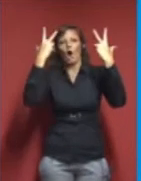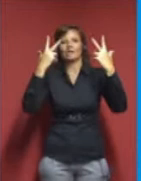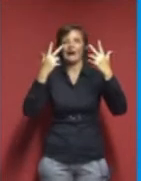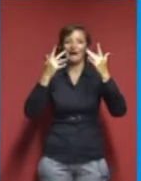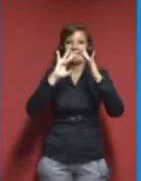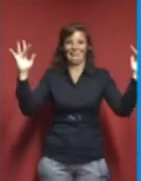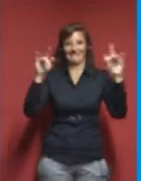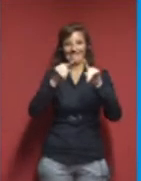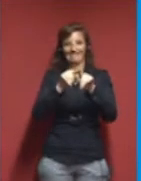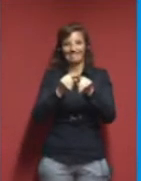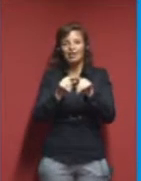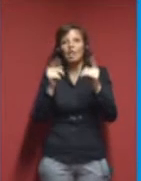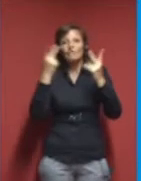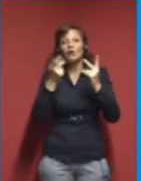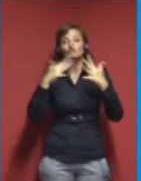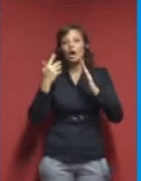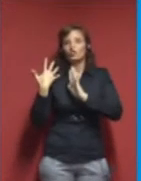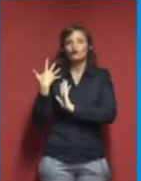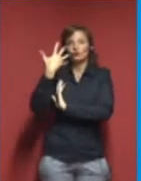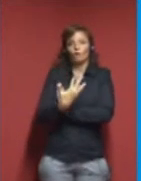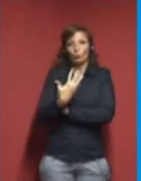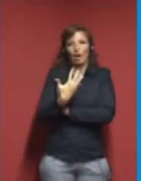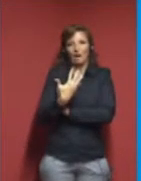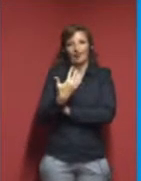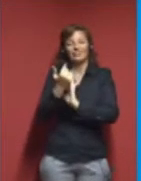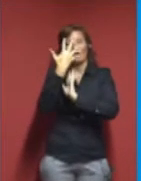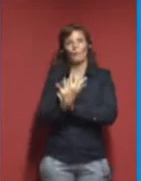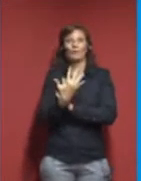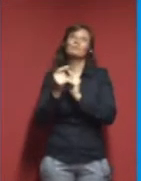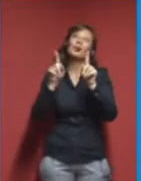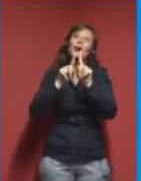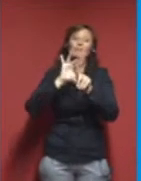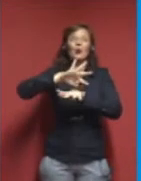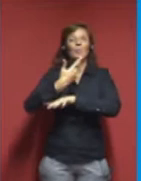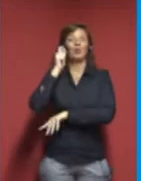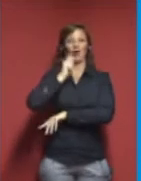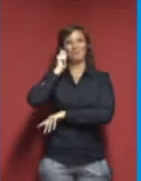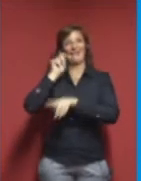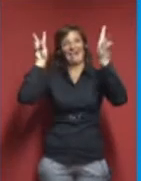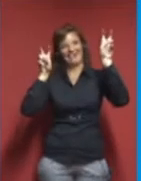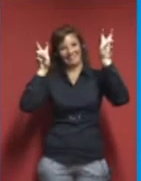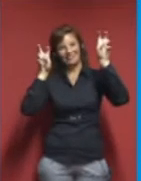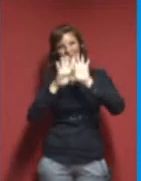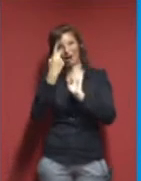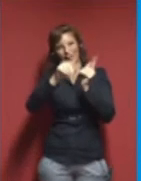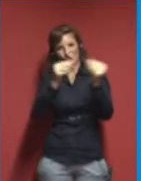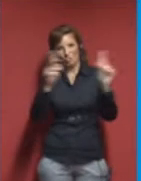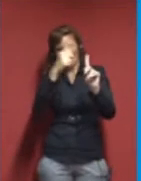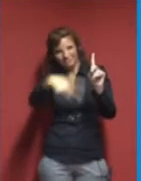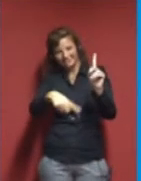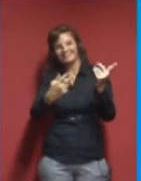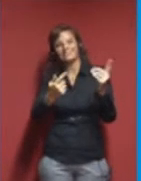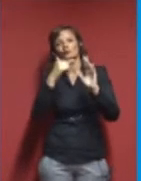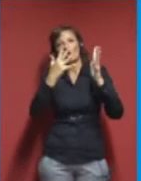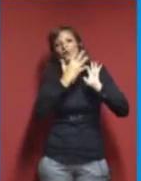quinto anniversario, in effetti, è il quinto compleanno quest'anno, festeggiamo il quinto compleanno di questo strumento e